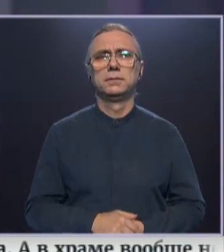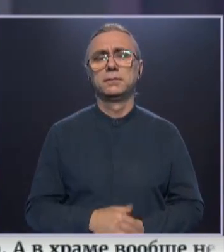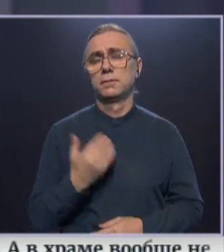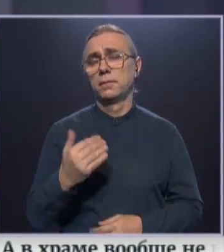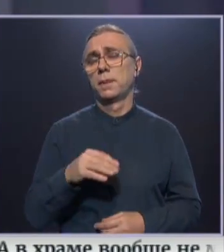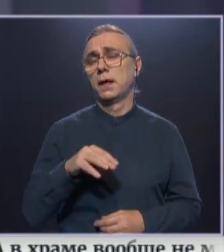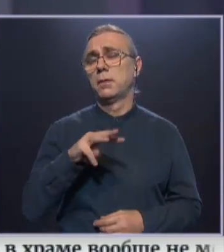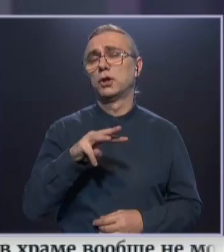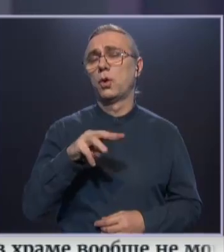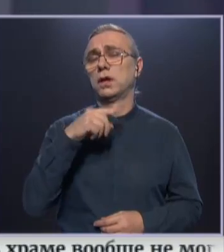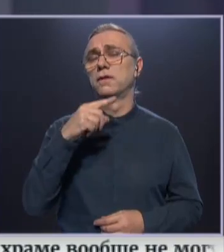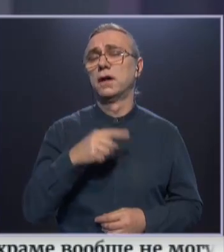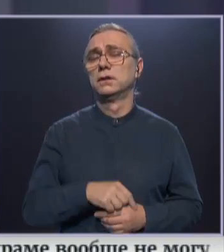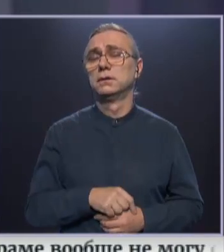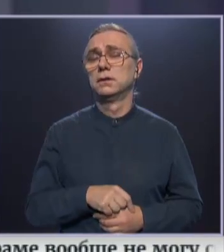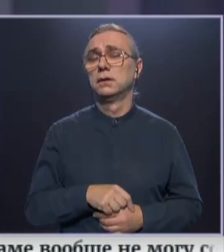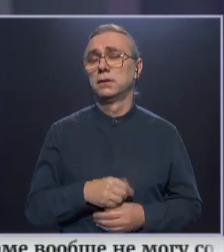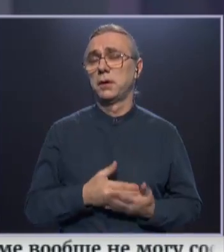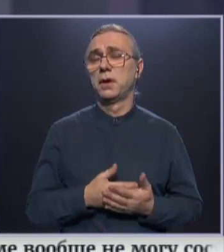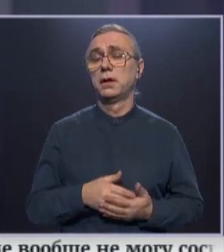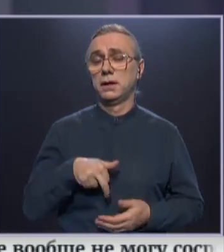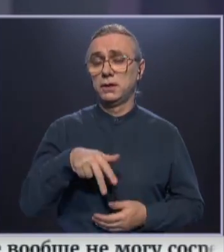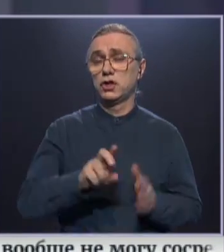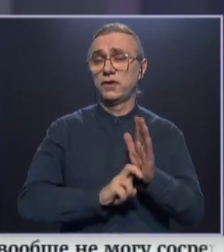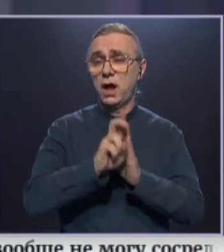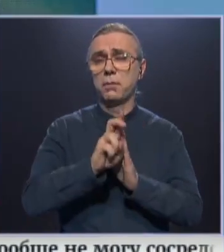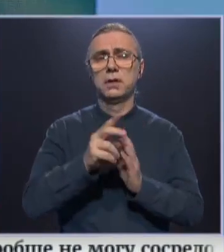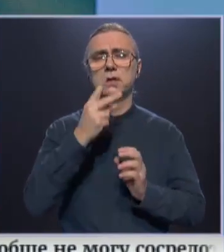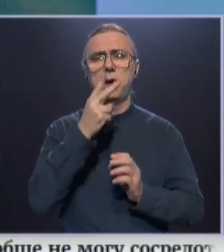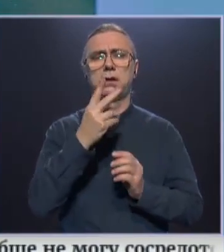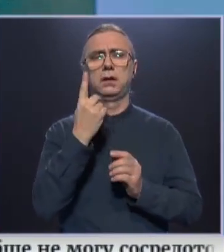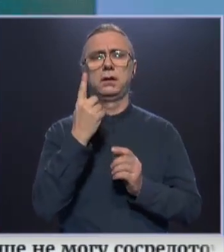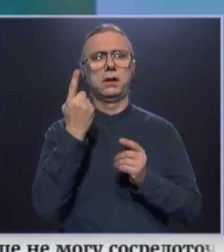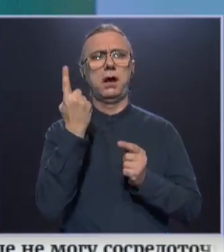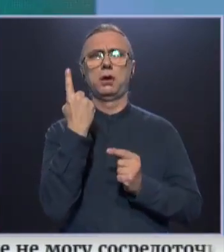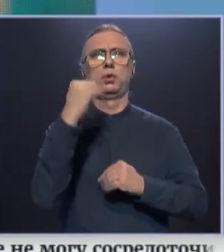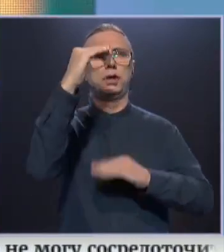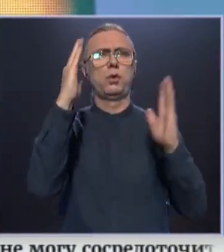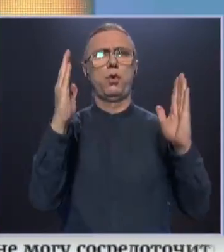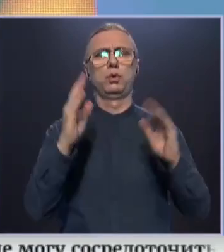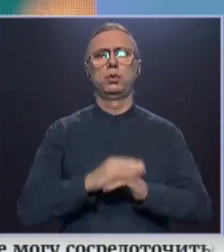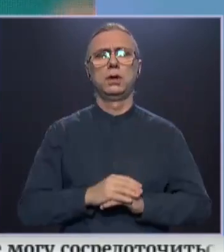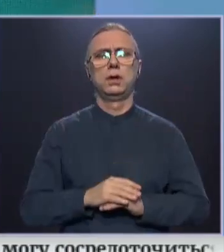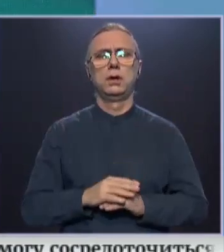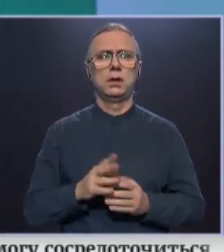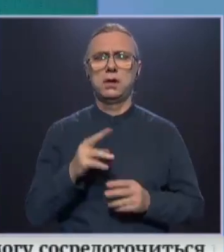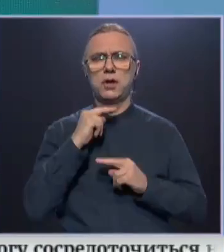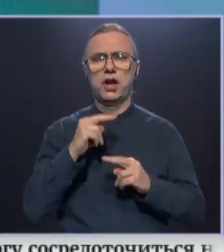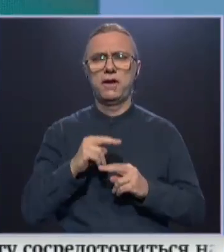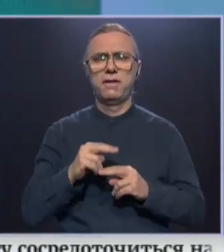одну икону и ни на кого не обращай. Да, не обращать. Мало ли что бывает. Бывает, что внутри у человека такая брань, такие воспоминания,